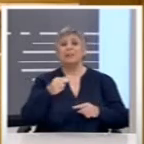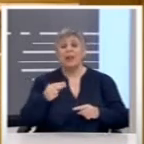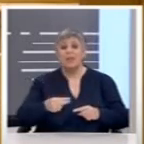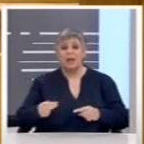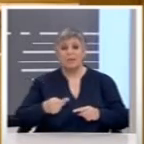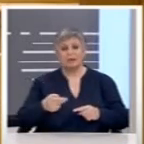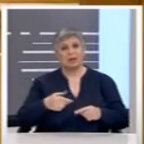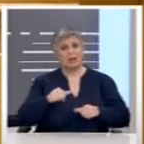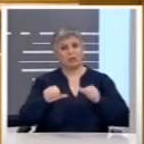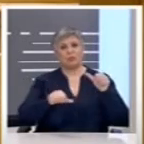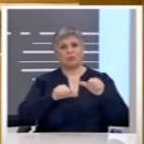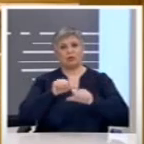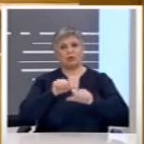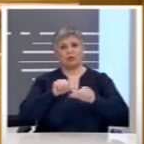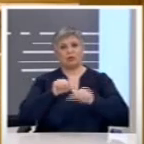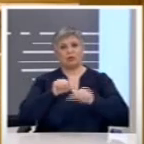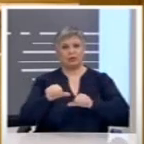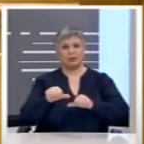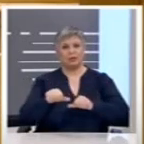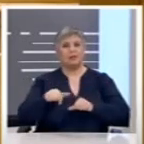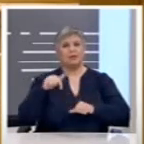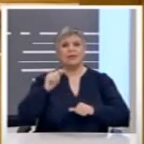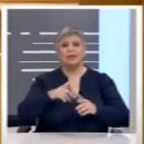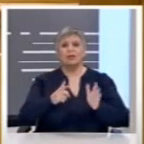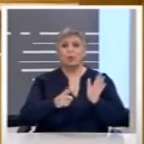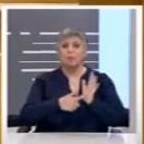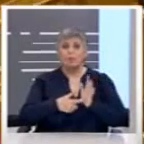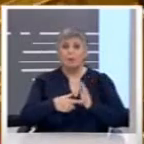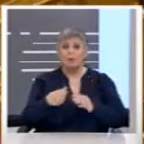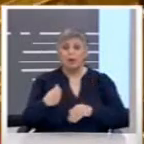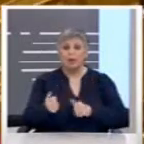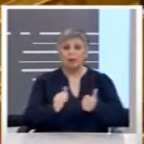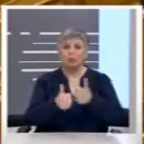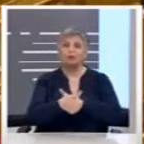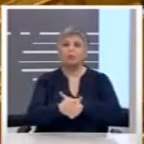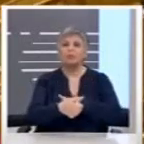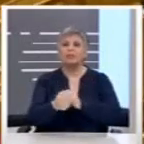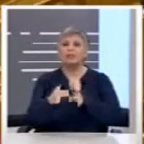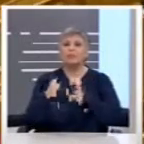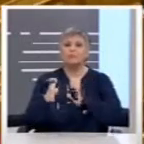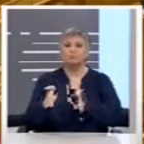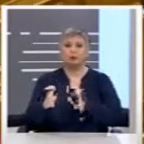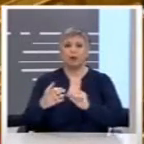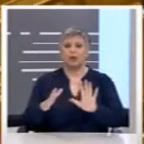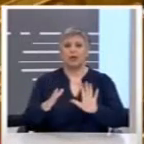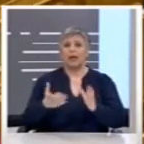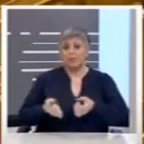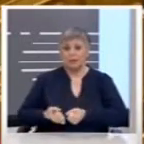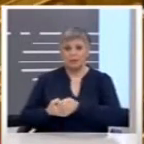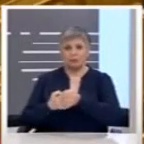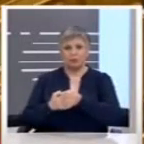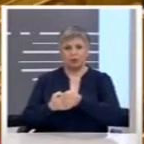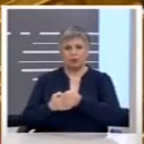του είναι αυτό που είχε ξεχαστεί, οι εγγυήσεις και η ασφάλεια. Θα δούμε τουρκικές προκλήσεις,